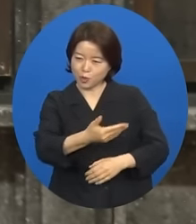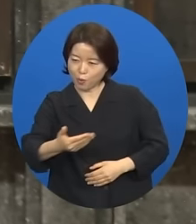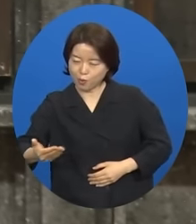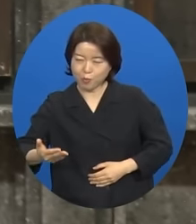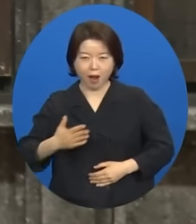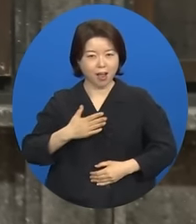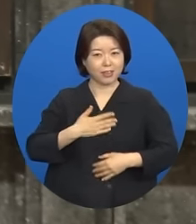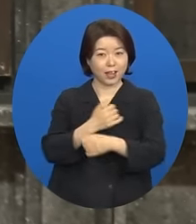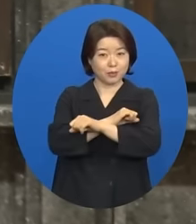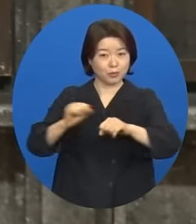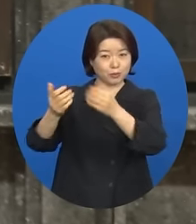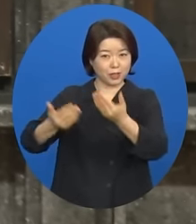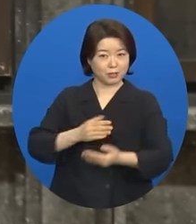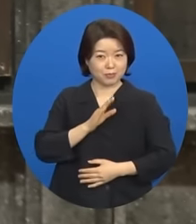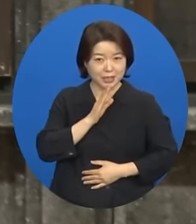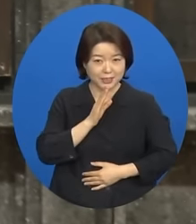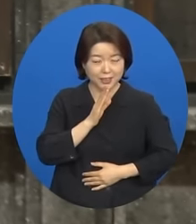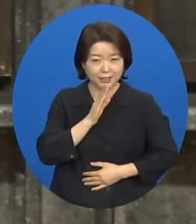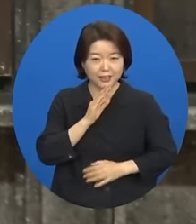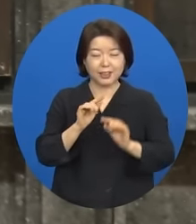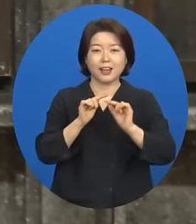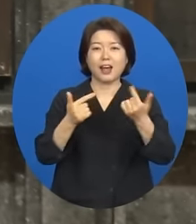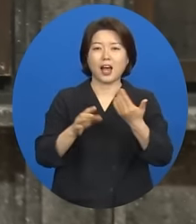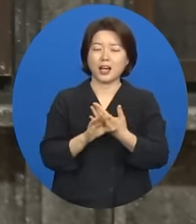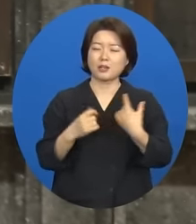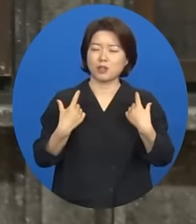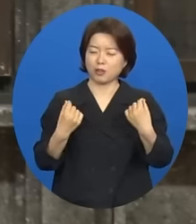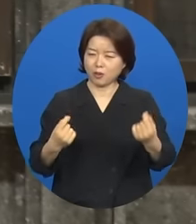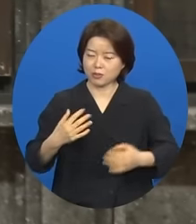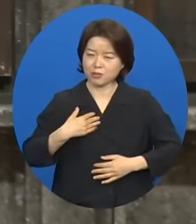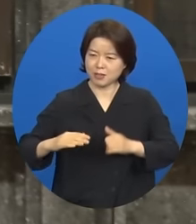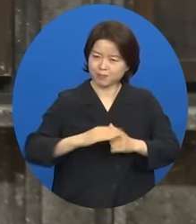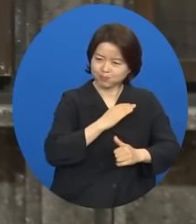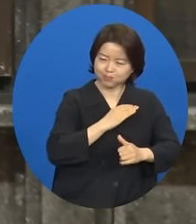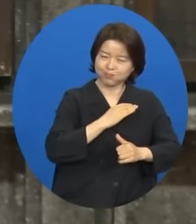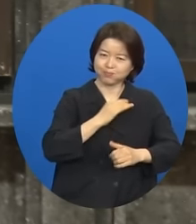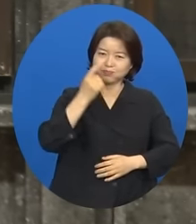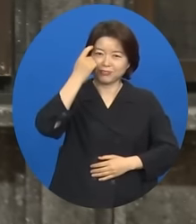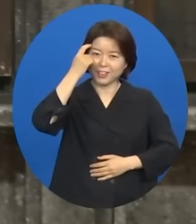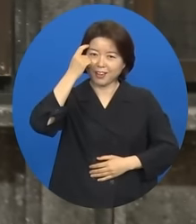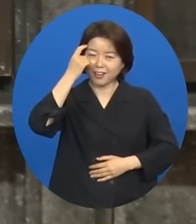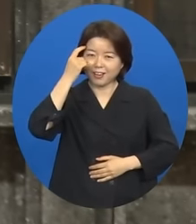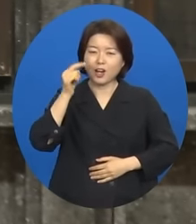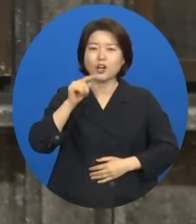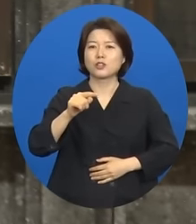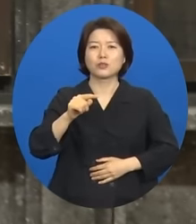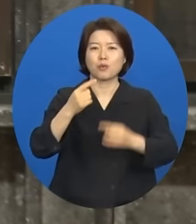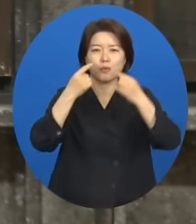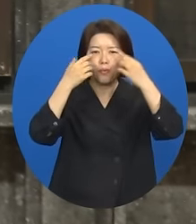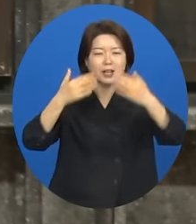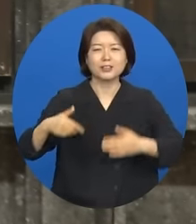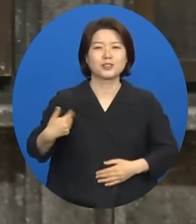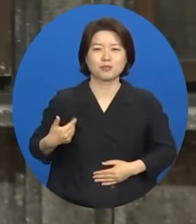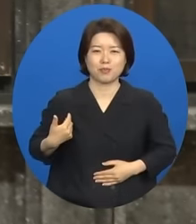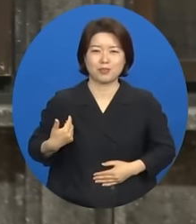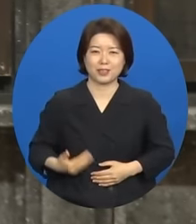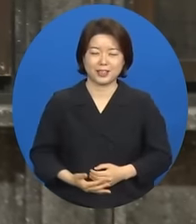나를 용서할까? 아니면 여전히 나를 죽이려고 할까? 이것을 알 수가 없었던